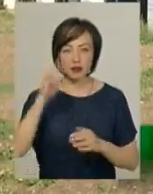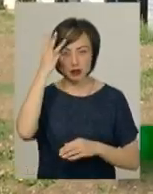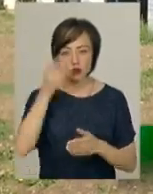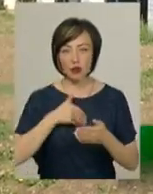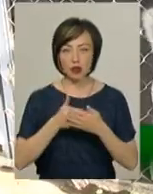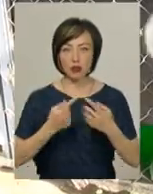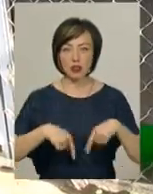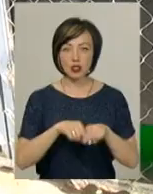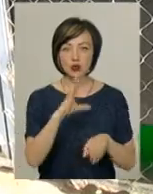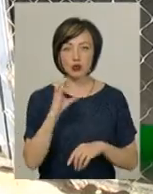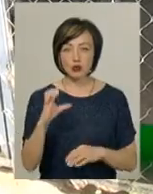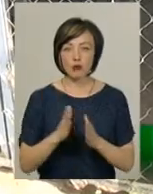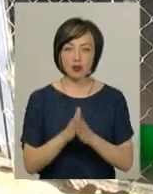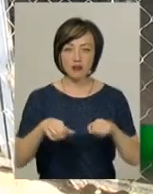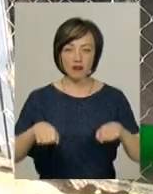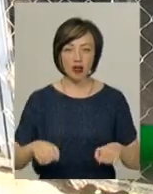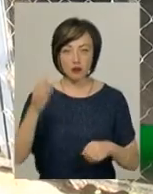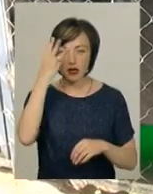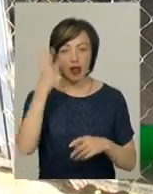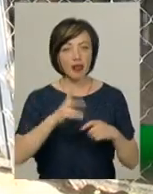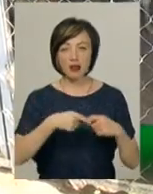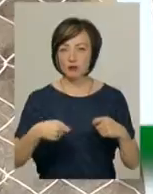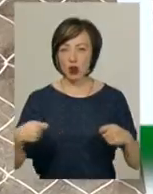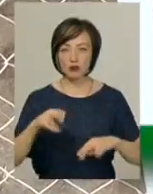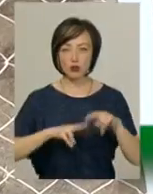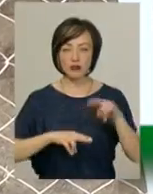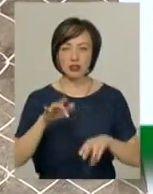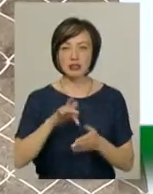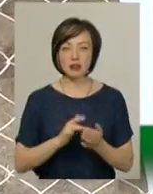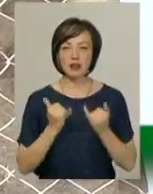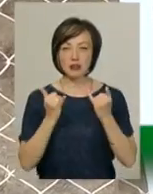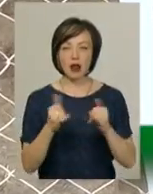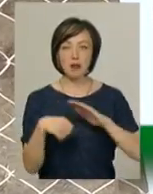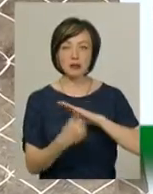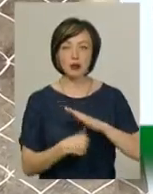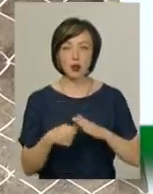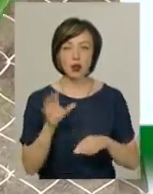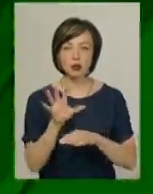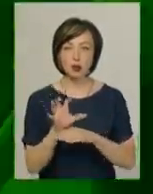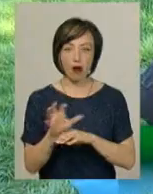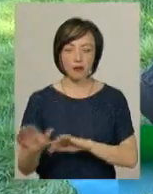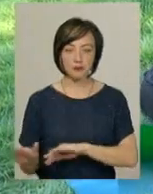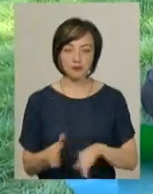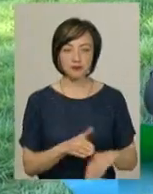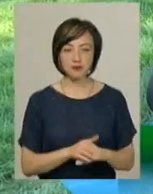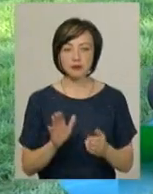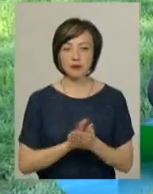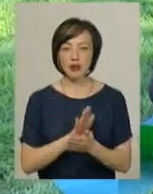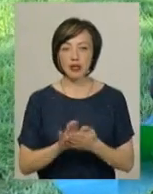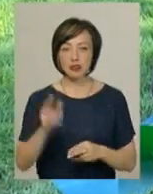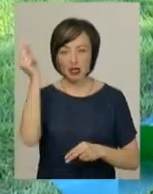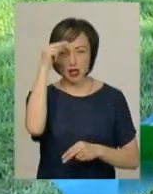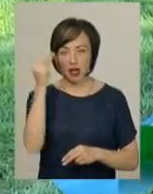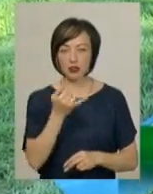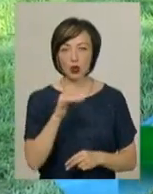громадської організації СОС просять владу обласного центру не зволікати з будівництвом центру для безпритульних собак. Безкоштовні заняття